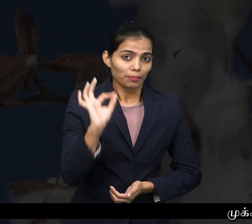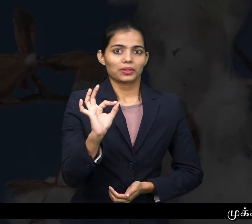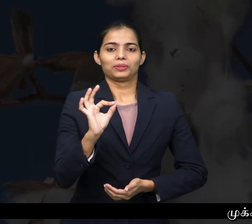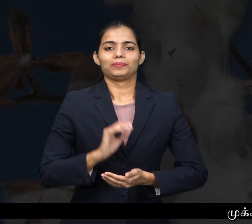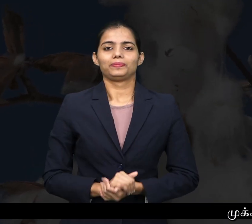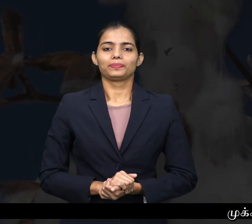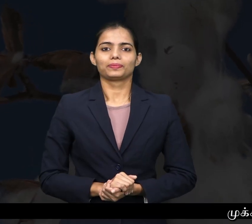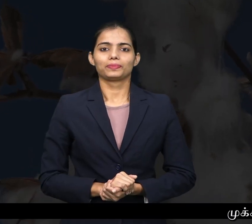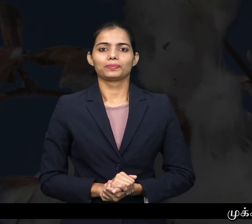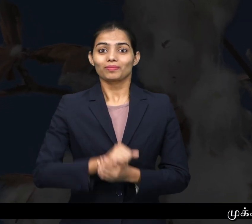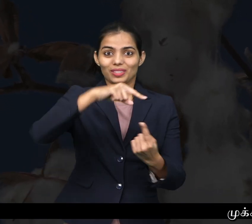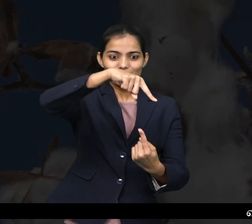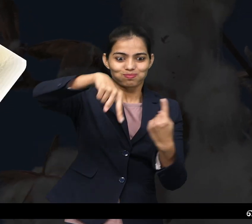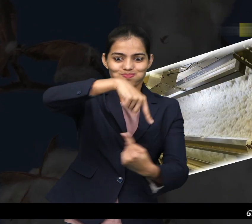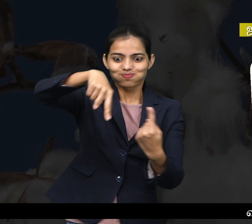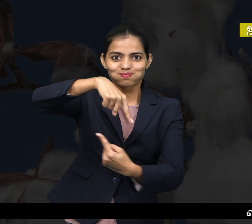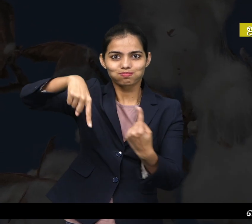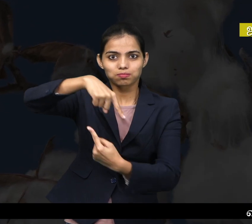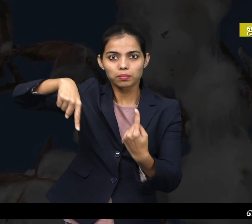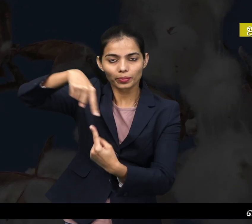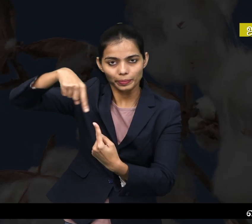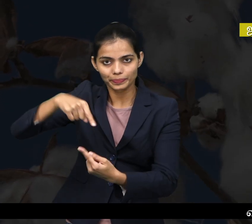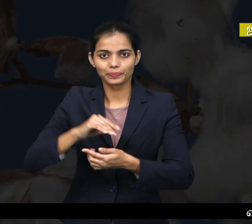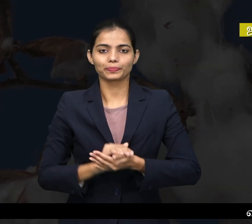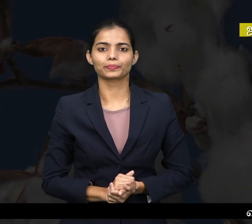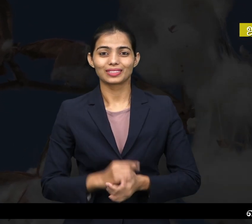முக்கிய குறிப்புகள்: வித்து நீக்கல்,